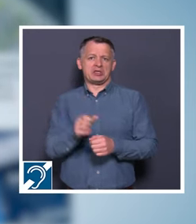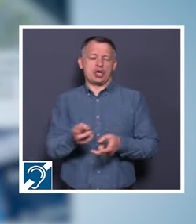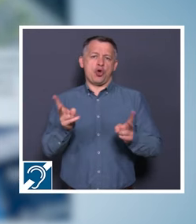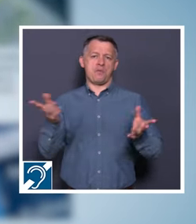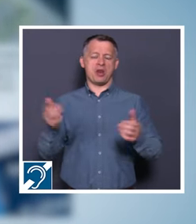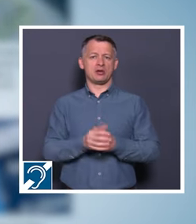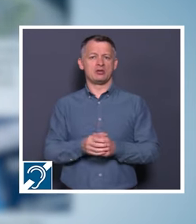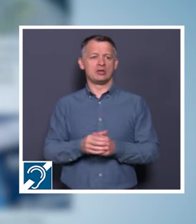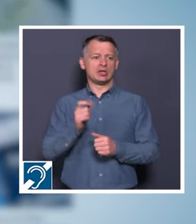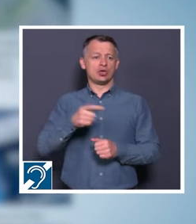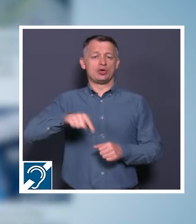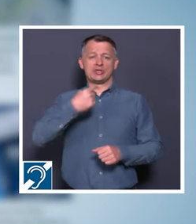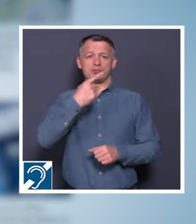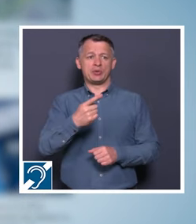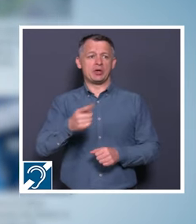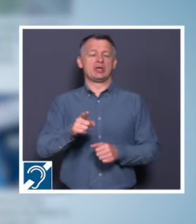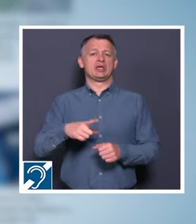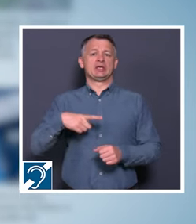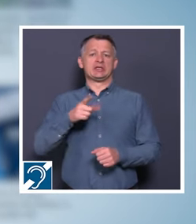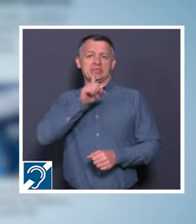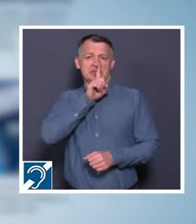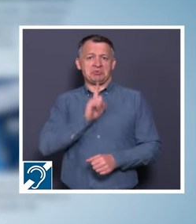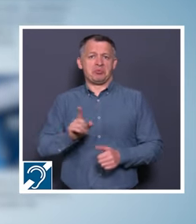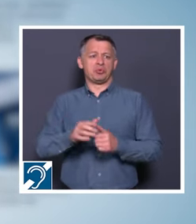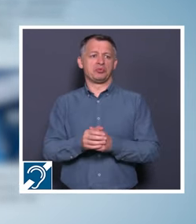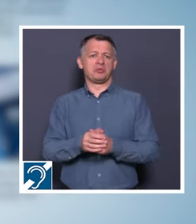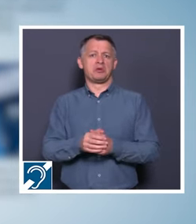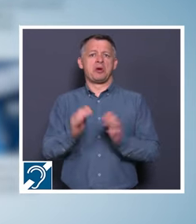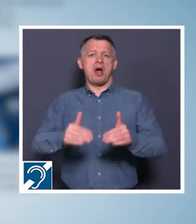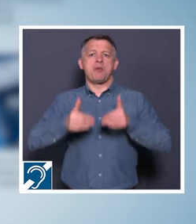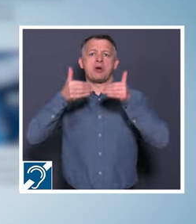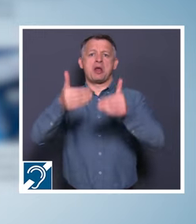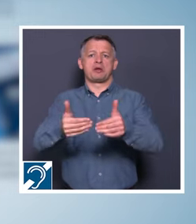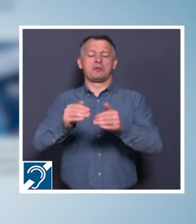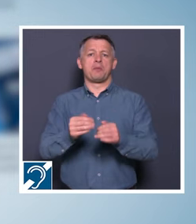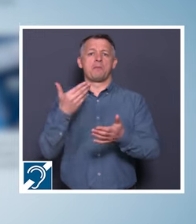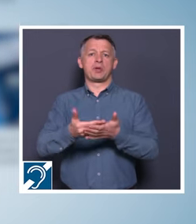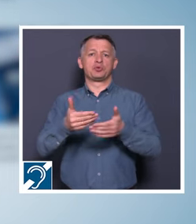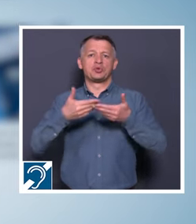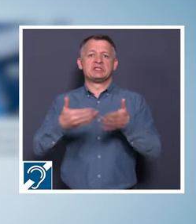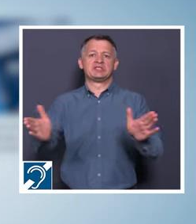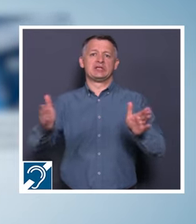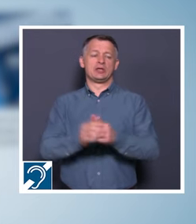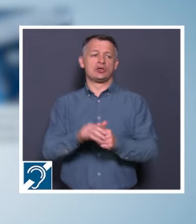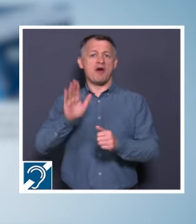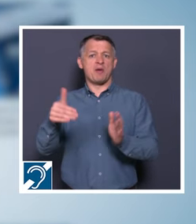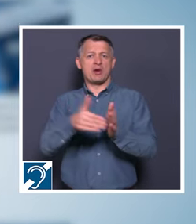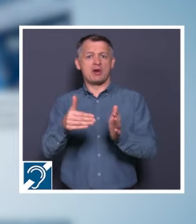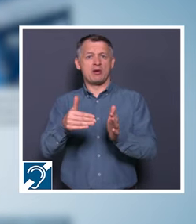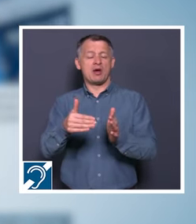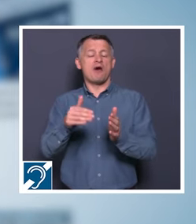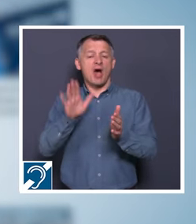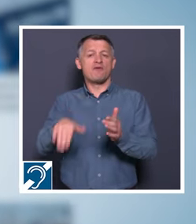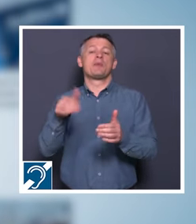normal, ci considerăm că este pur și simplu o tărăgânare, o amânare și avem o muncă de